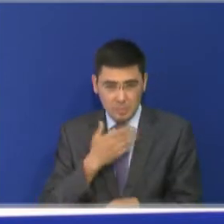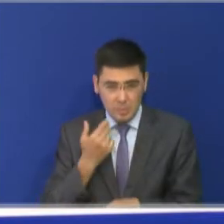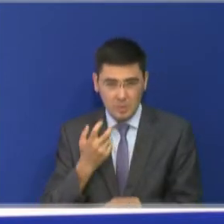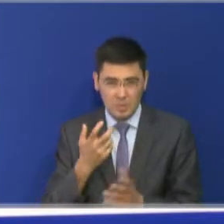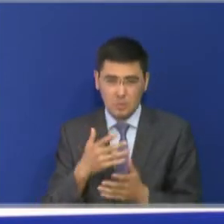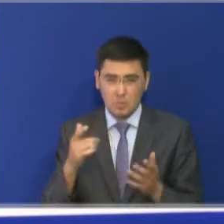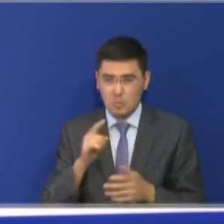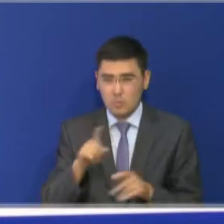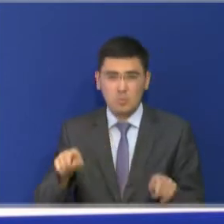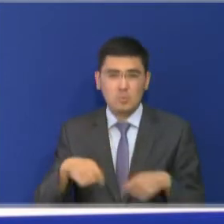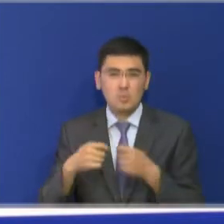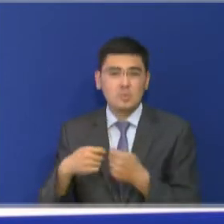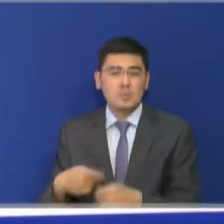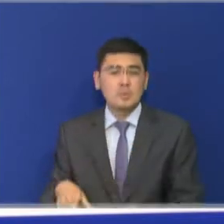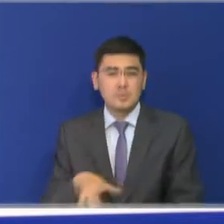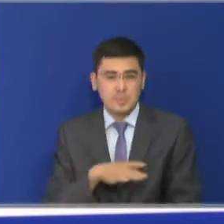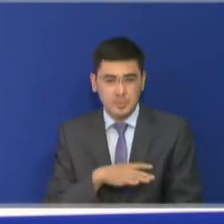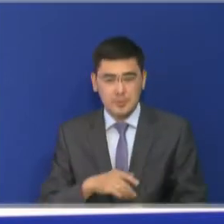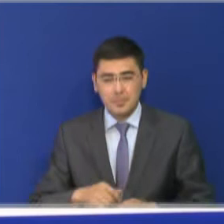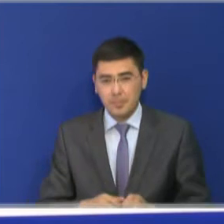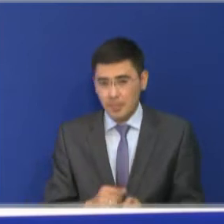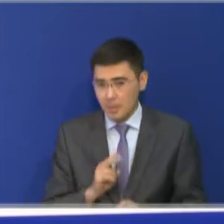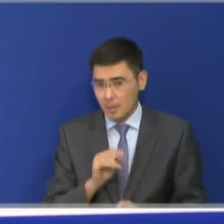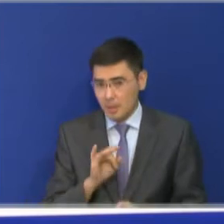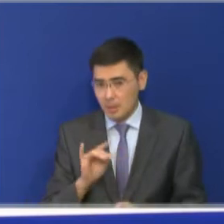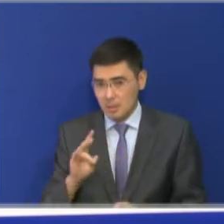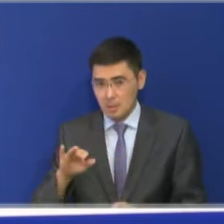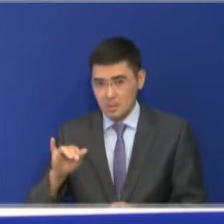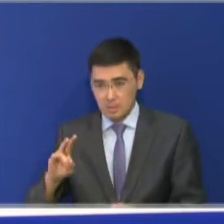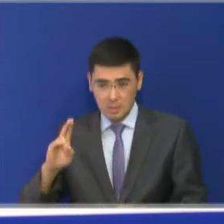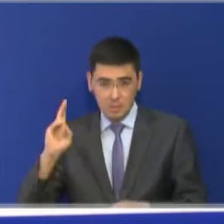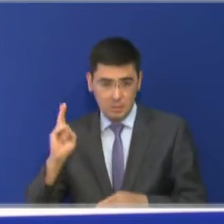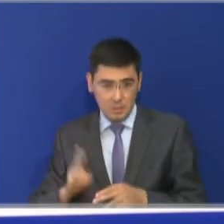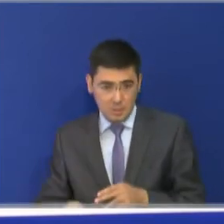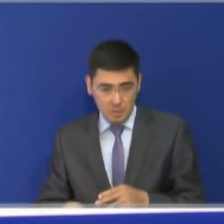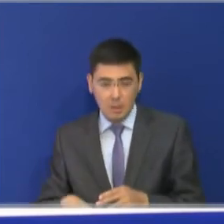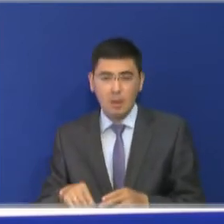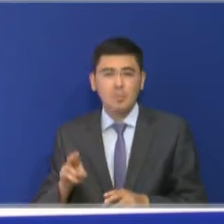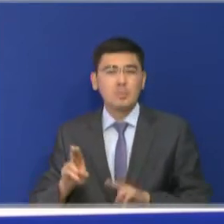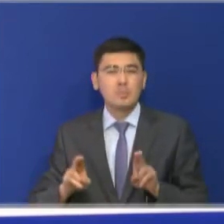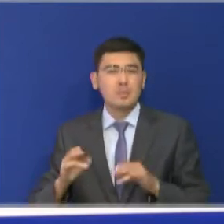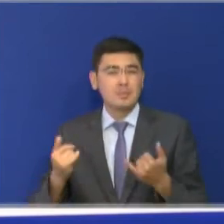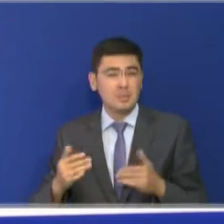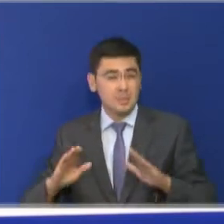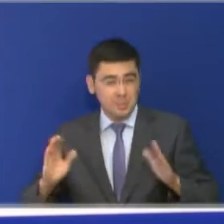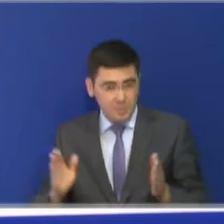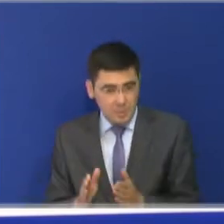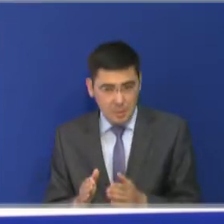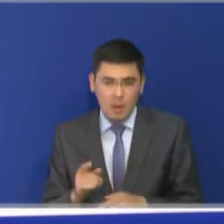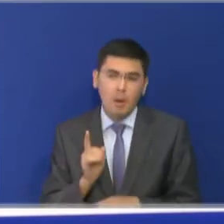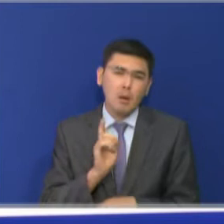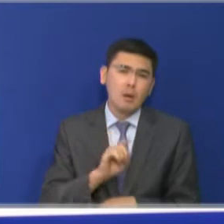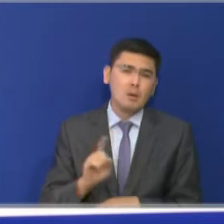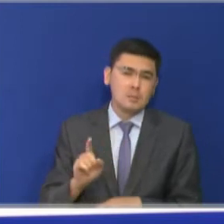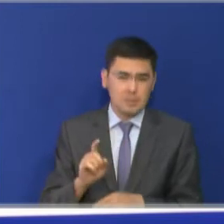топтар карантин шектеуі жеңілдетілгеннен кейін жұмысын қайта бастаған нысандарда санитарлық эпидемиологиялық қауіпсіздік